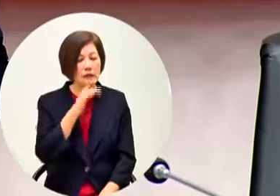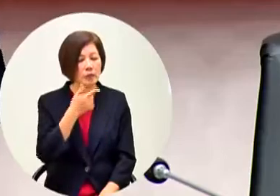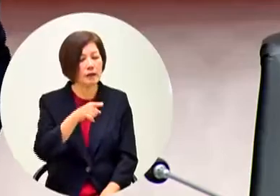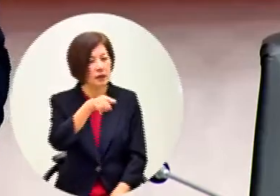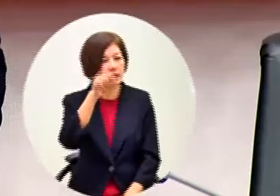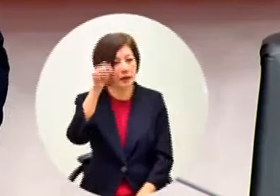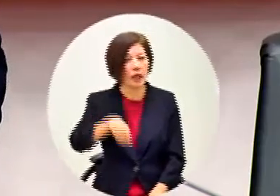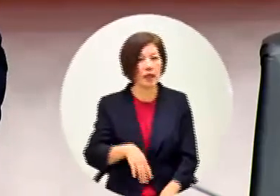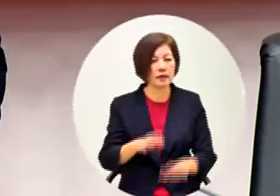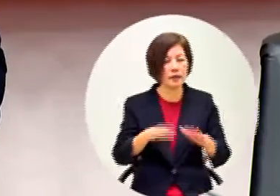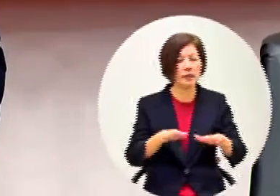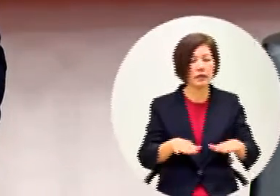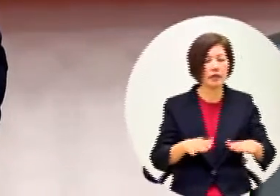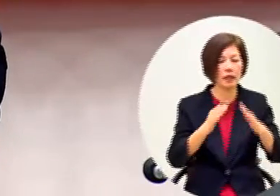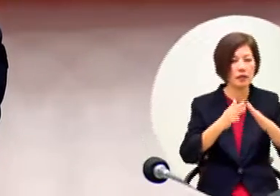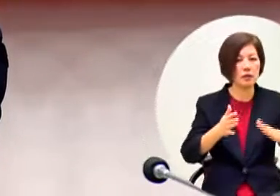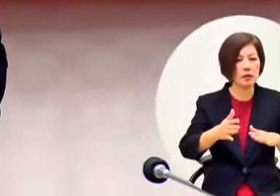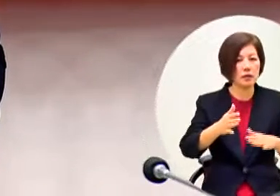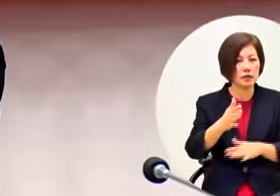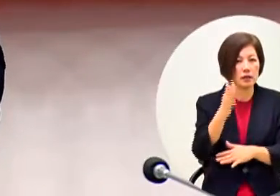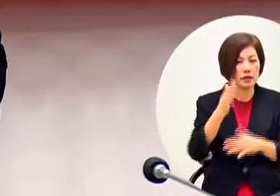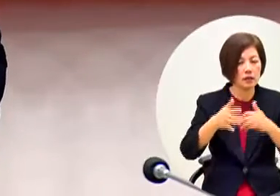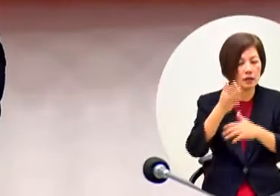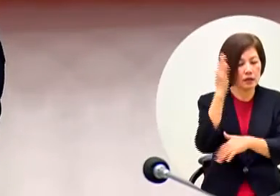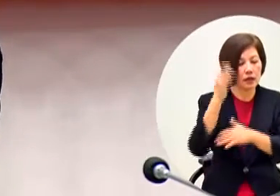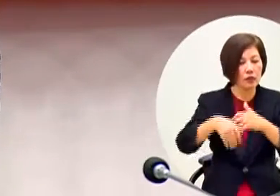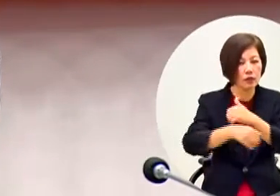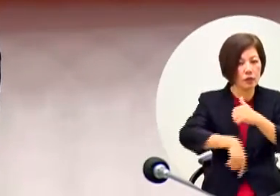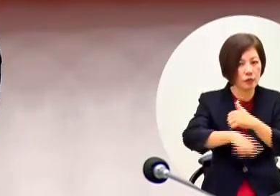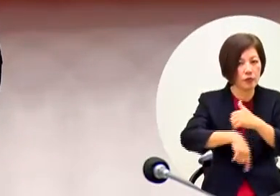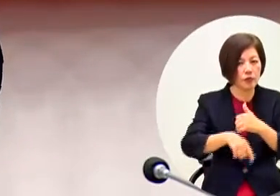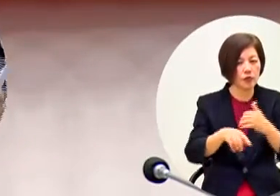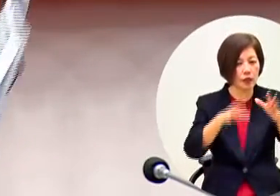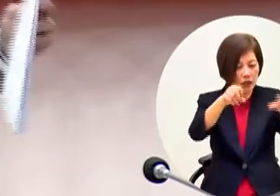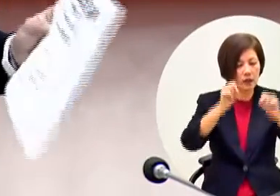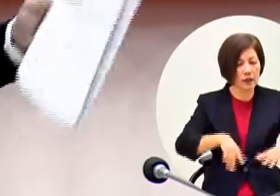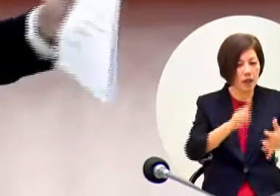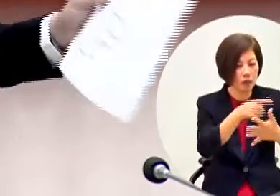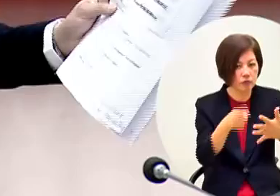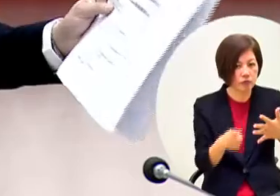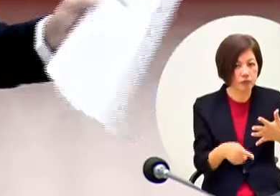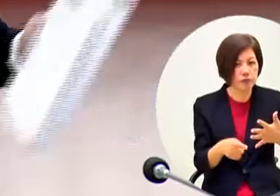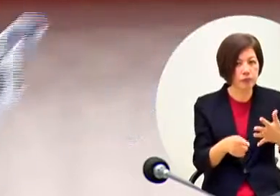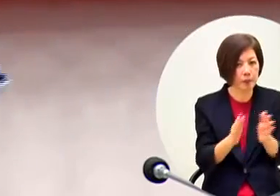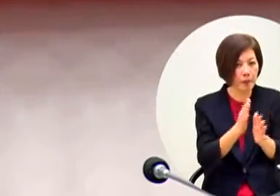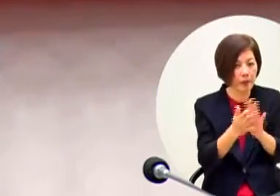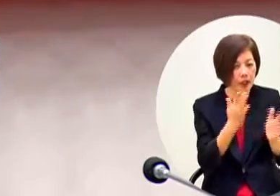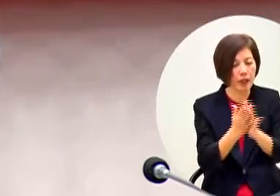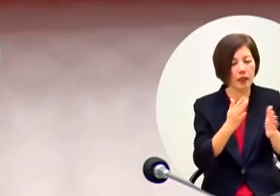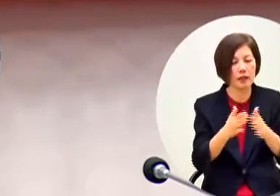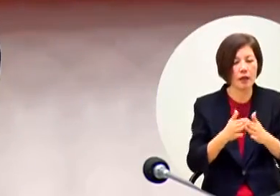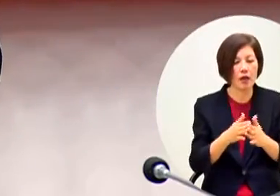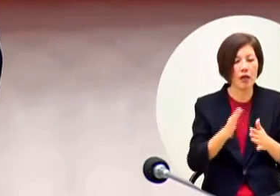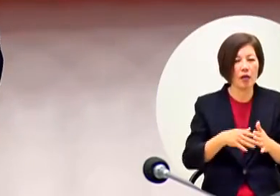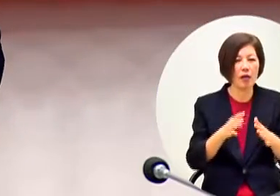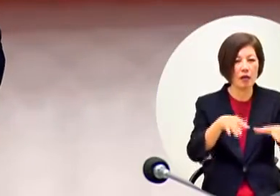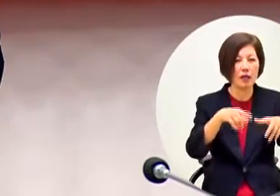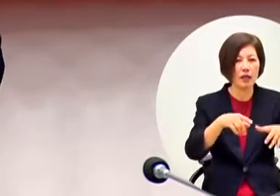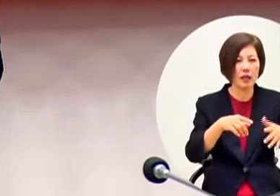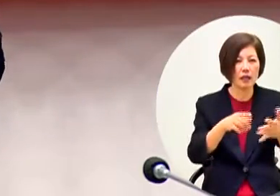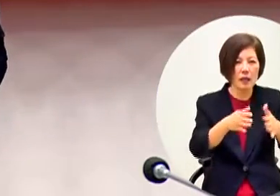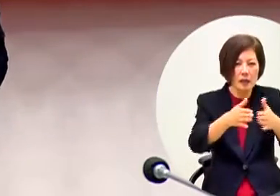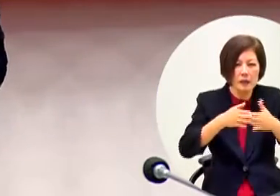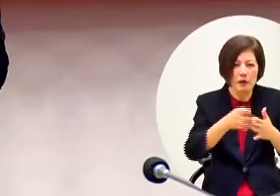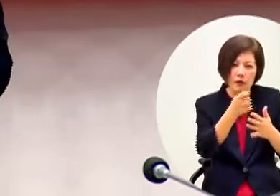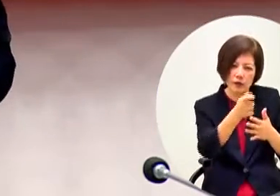属于现在韩市府到底针对违建拆除哪些优先顺序？除了那个要点以外，因为那个光那个要点就都拆不完了。那要点以外，哪一